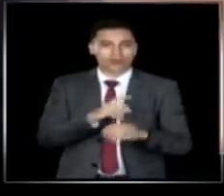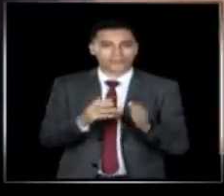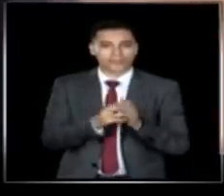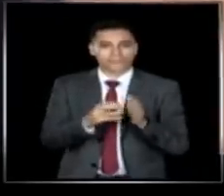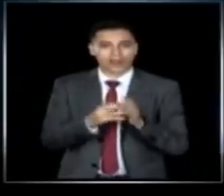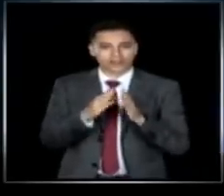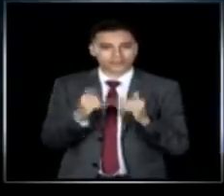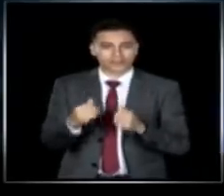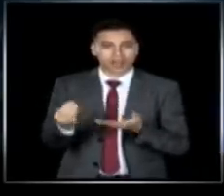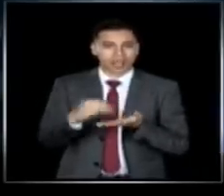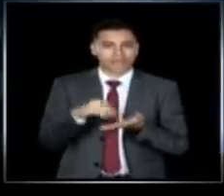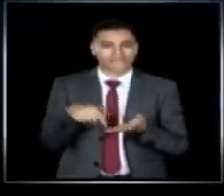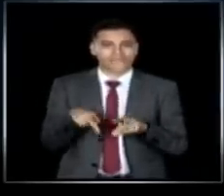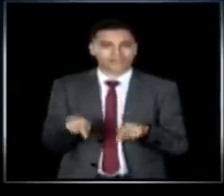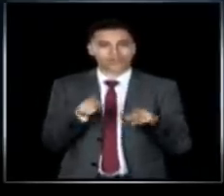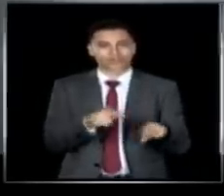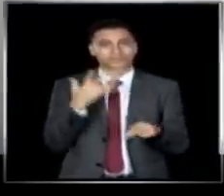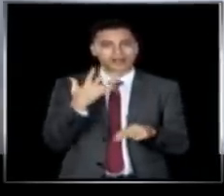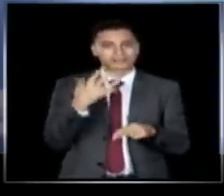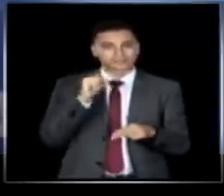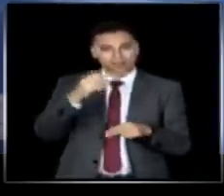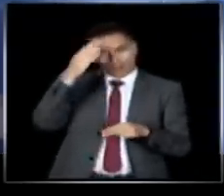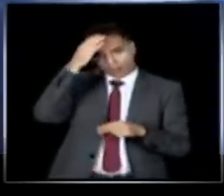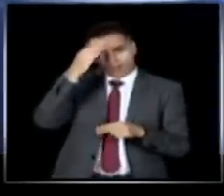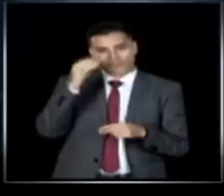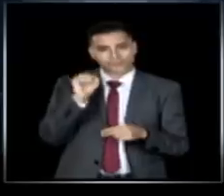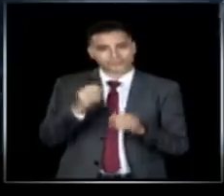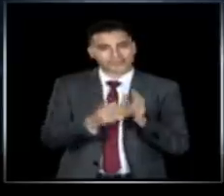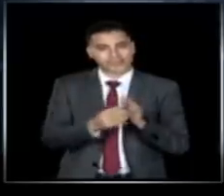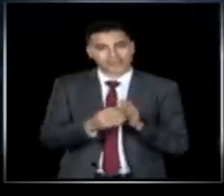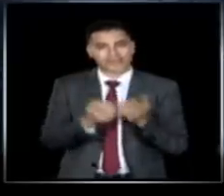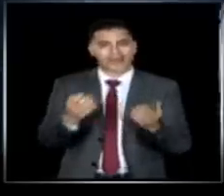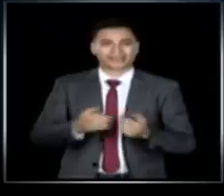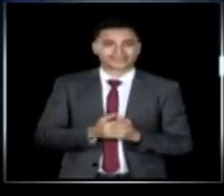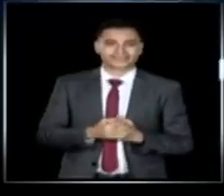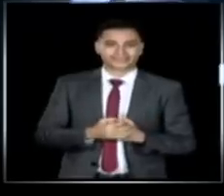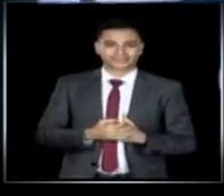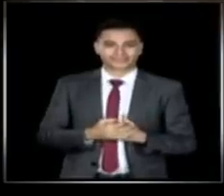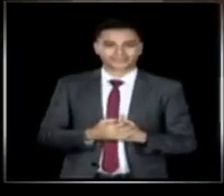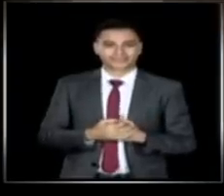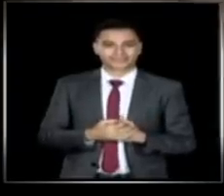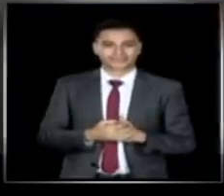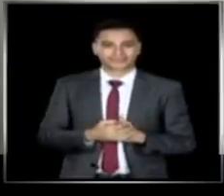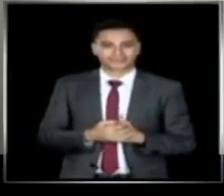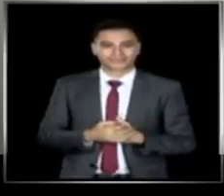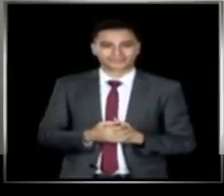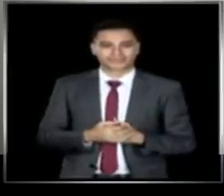مصر المشاركين في الموسم الخامس من عباقرة الجامعات.